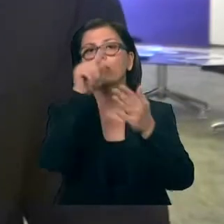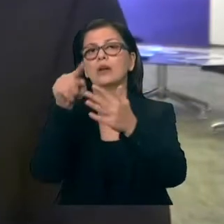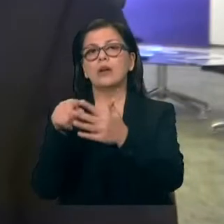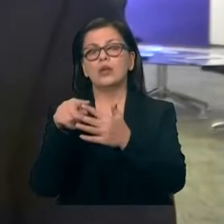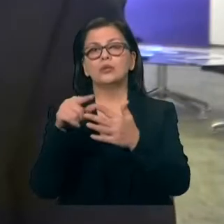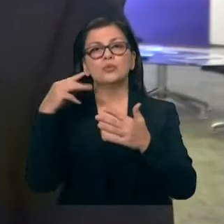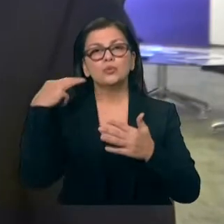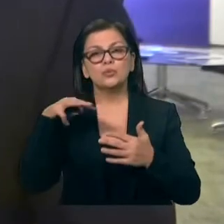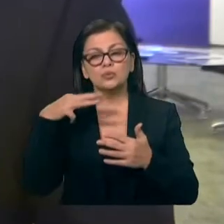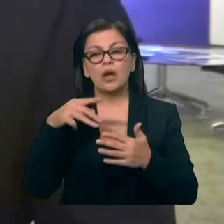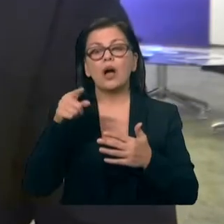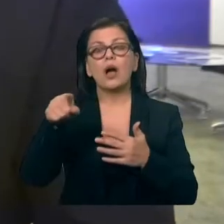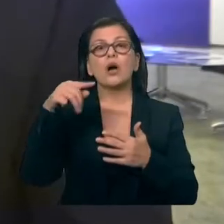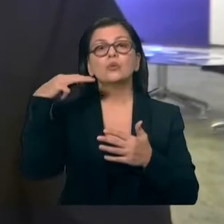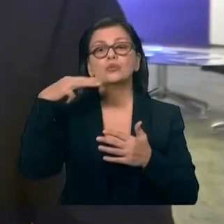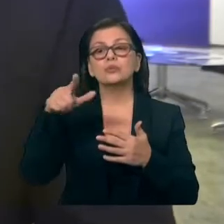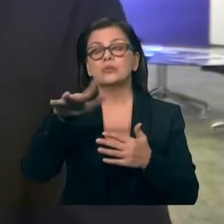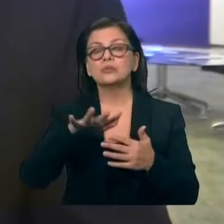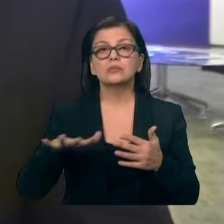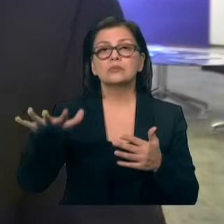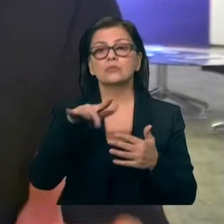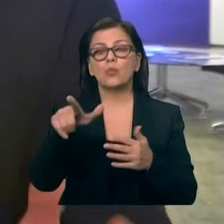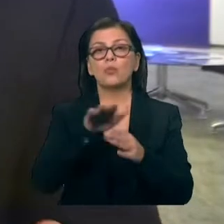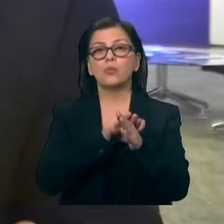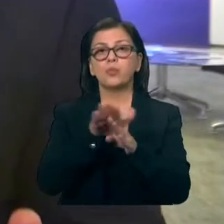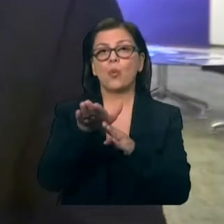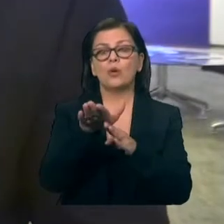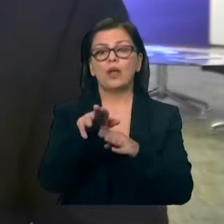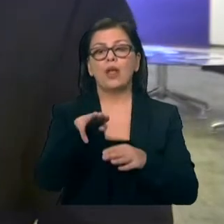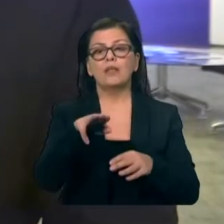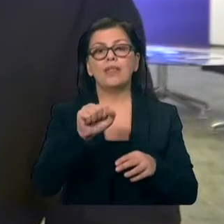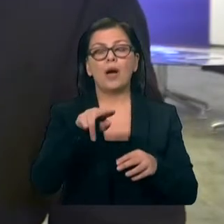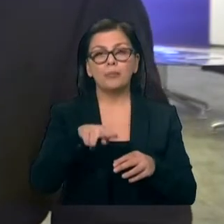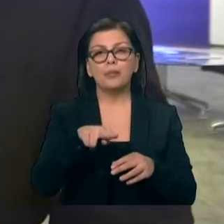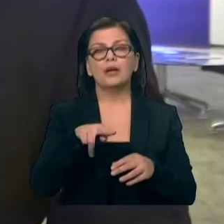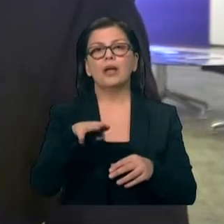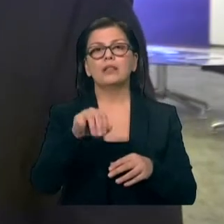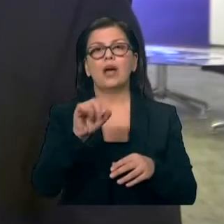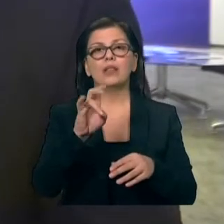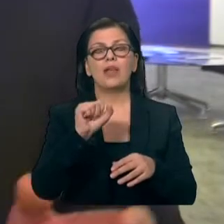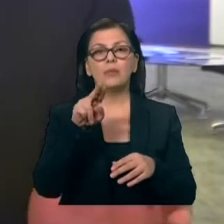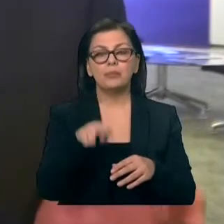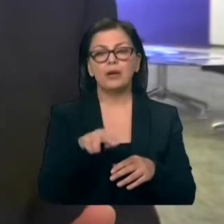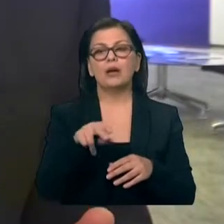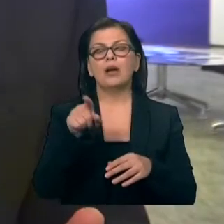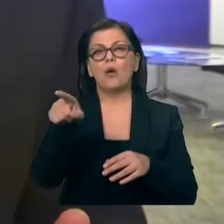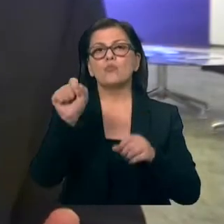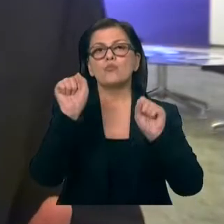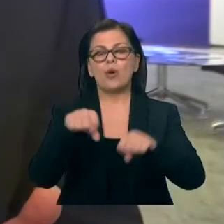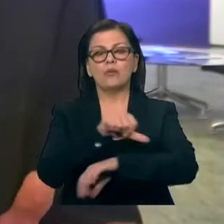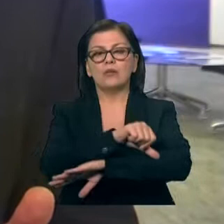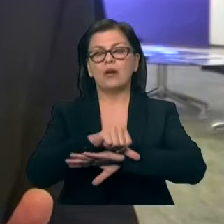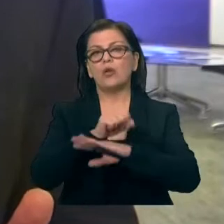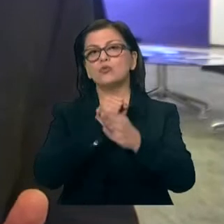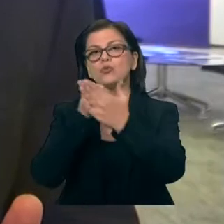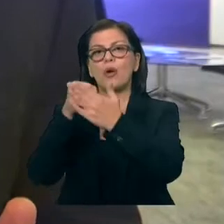gətirir. Türkiyədə Türkiyənin ərazisindən tam olaraq keçən TANAP boru kəməri qazı Avropa sərhədlərinə,